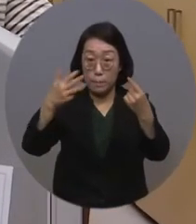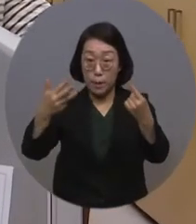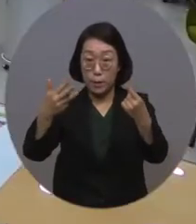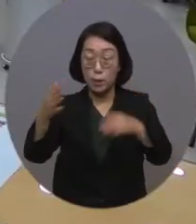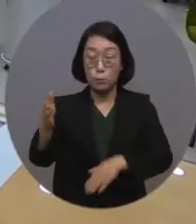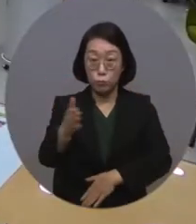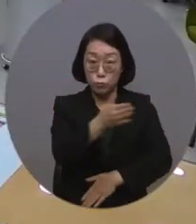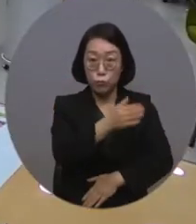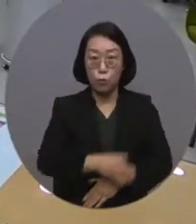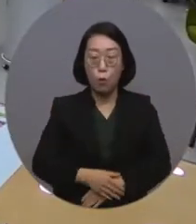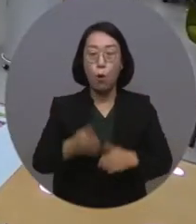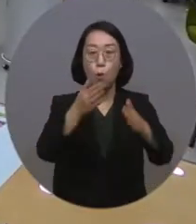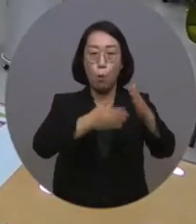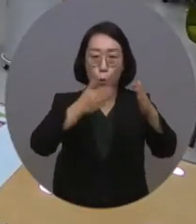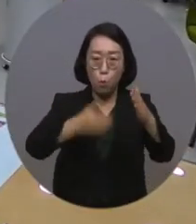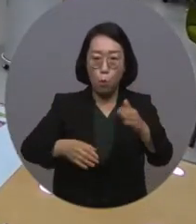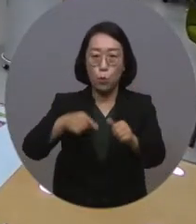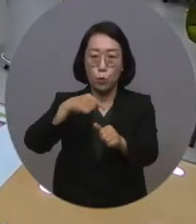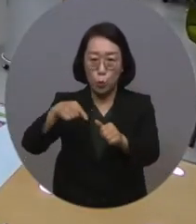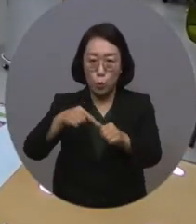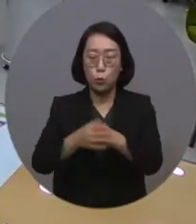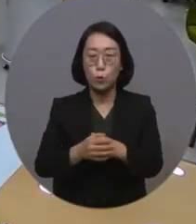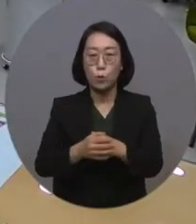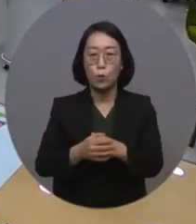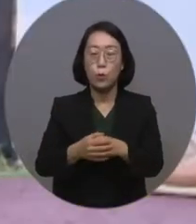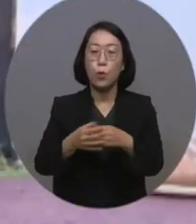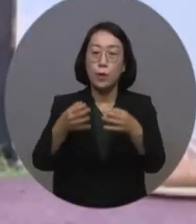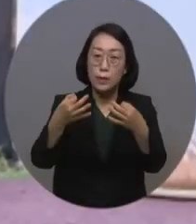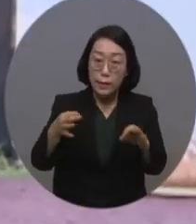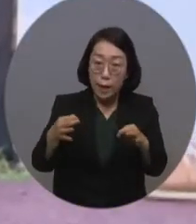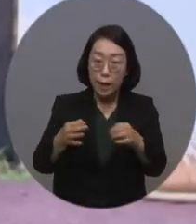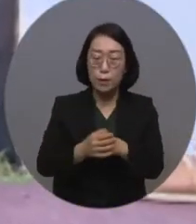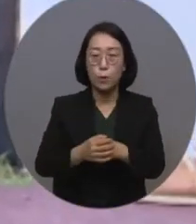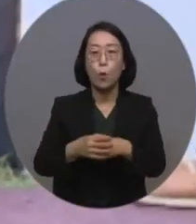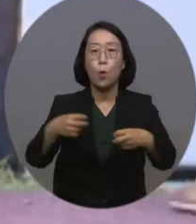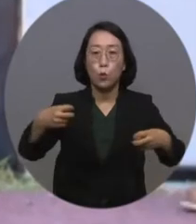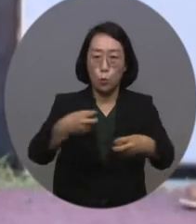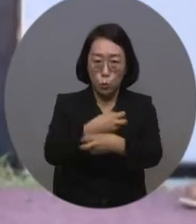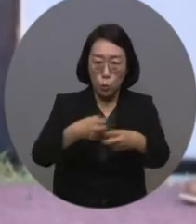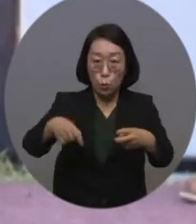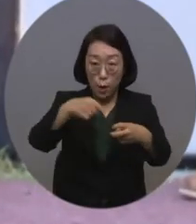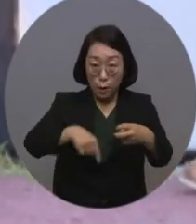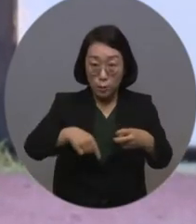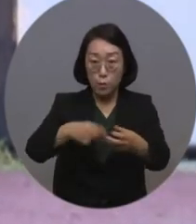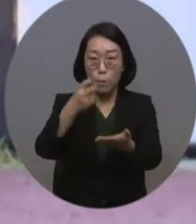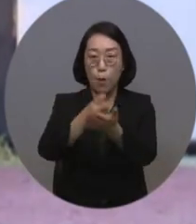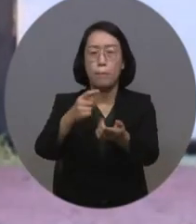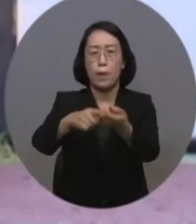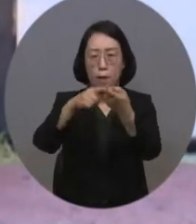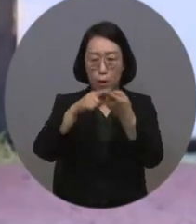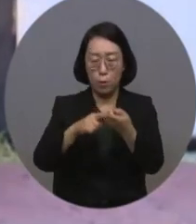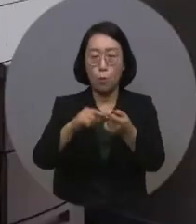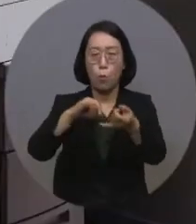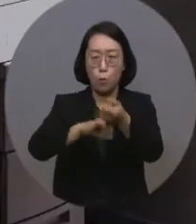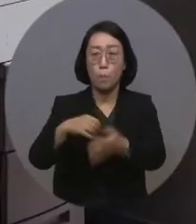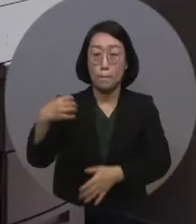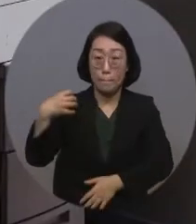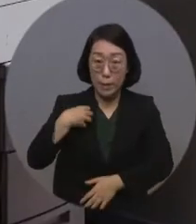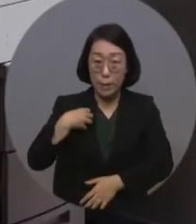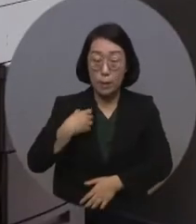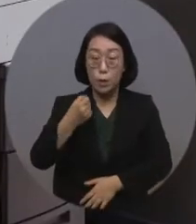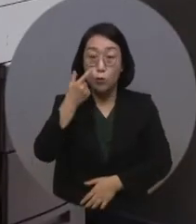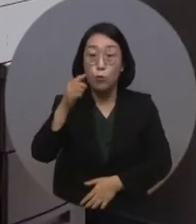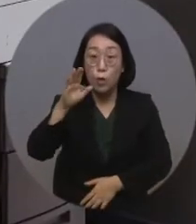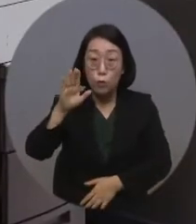28일부터는 공공교육, 의료, 금융기관 및 이동교통시설에서 해당 조치가 의무화되고